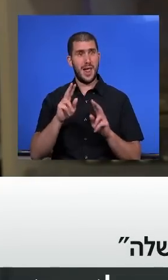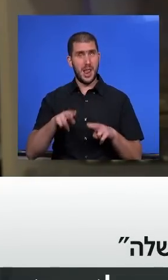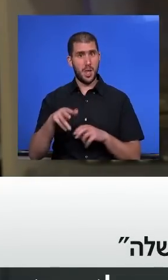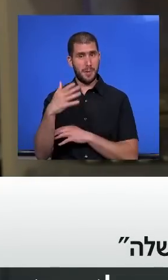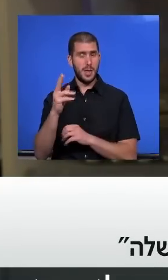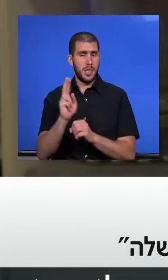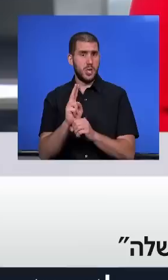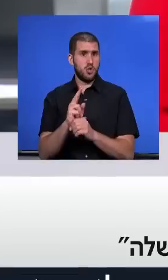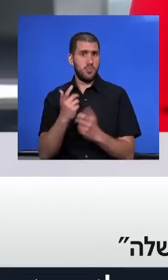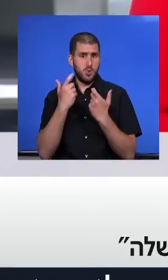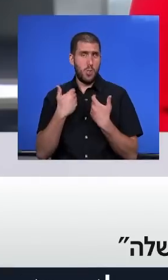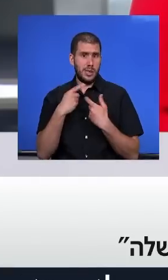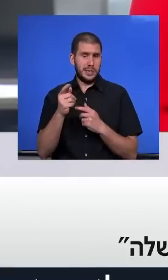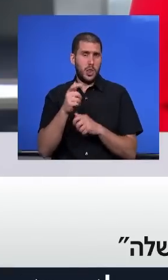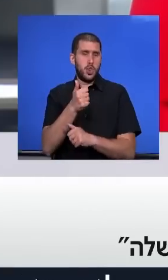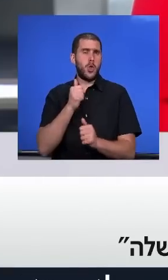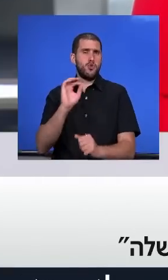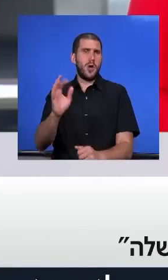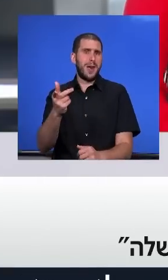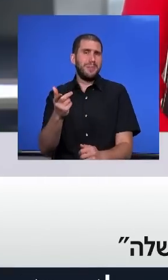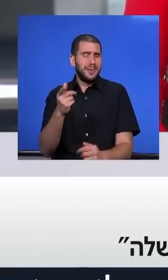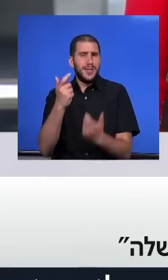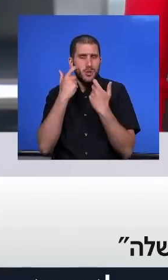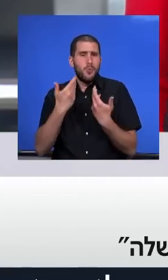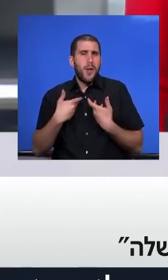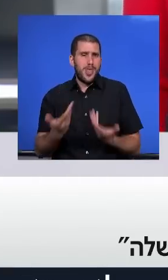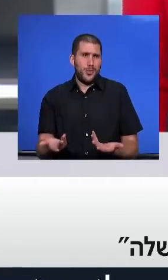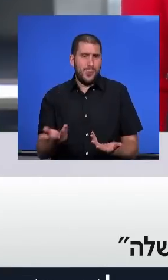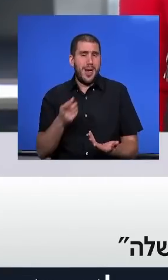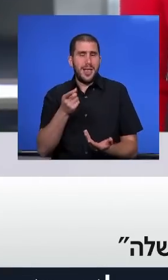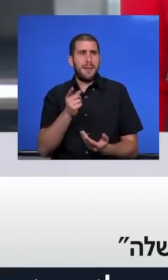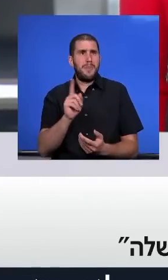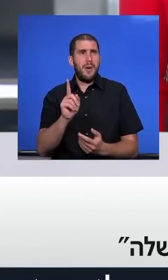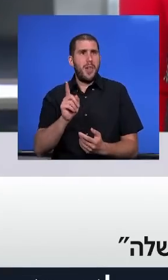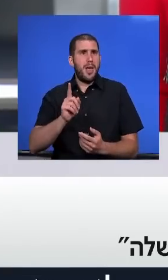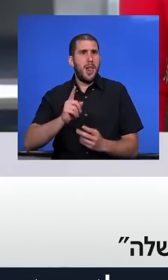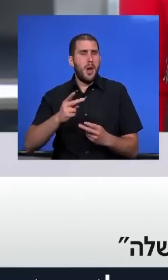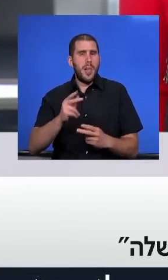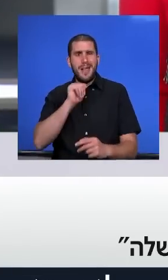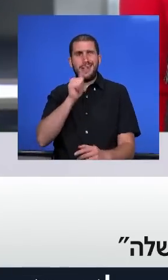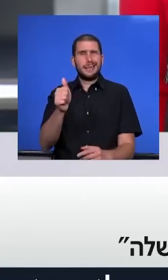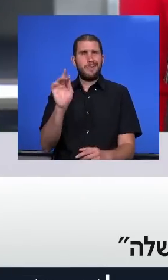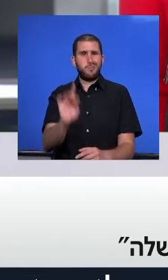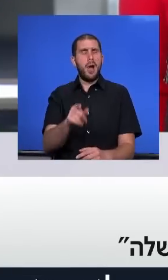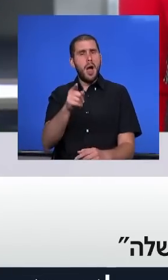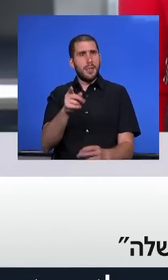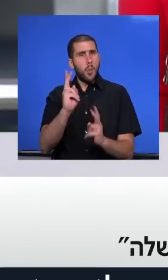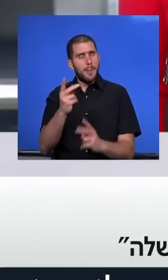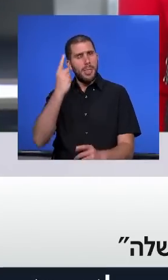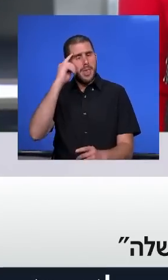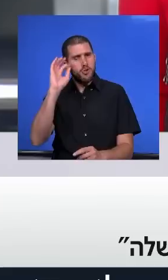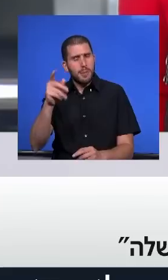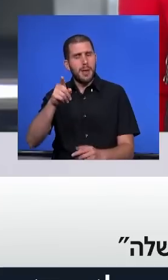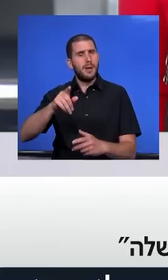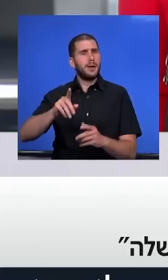עליי עכשיו, זו התורנות שלכם. התורנות שלכם, תשמרו עליי. אתם לא רשאים לסרב, אתם יכולים להביע דעה,